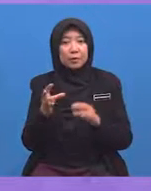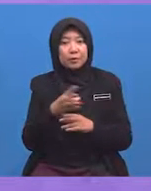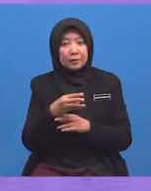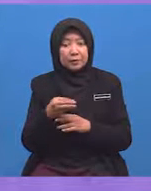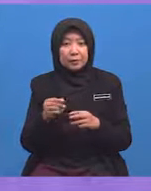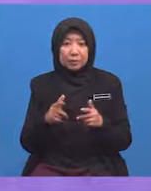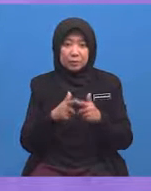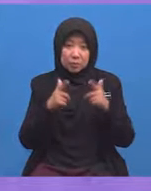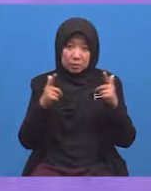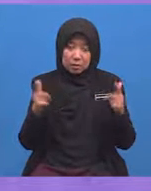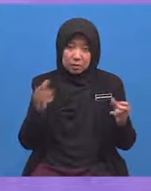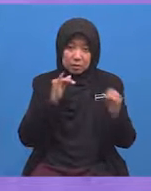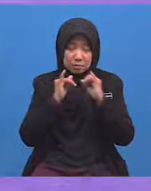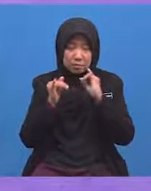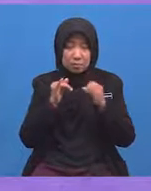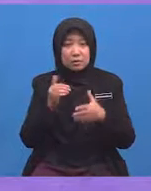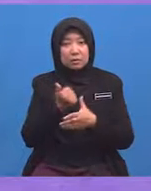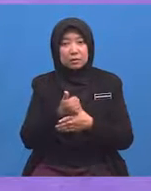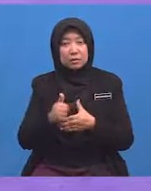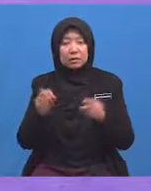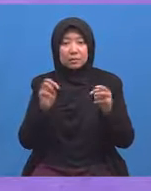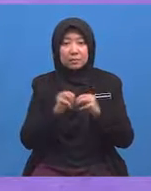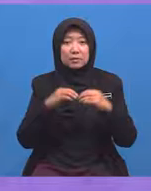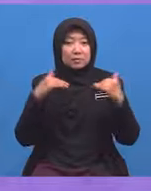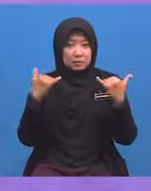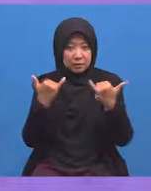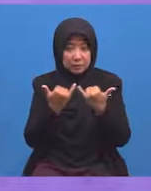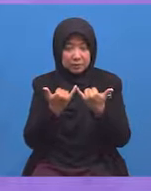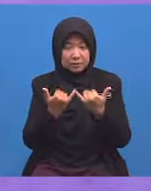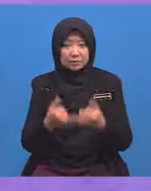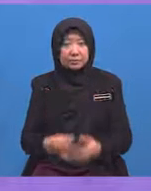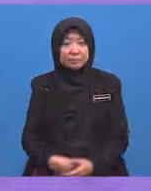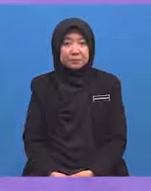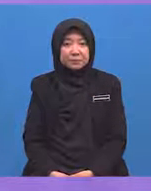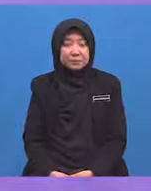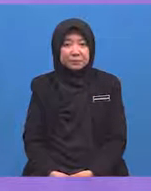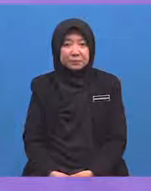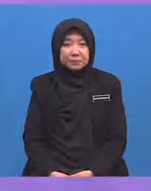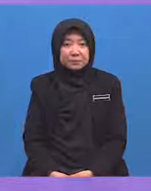dan meluaskan interaksi antara masyarakat.